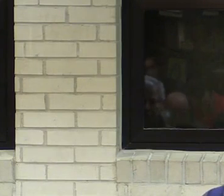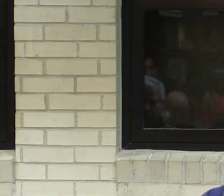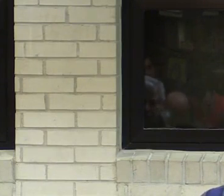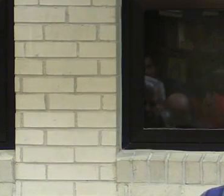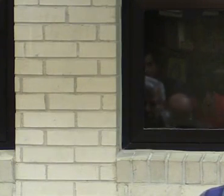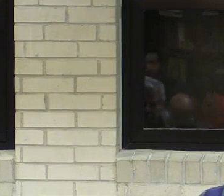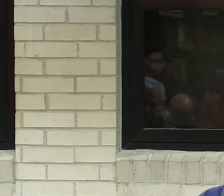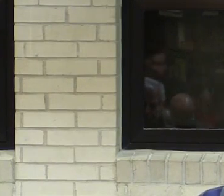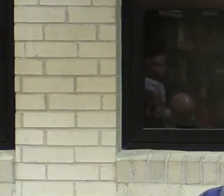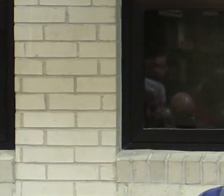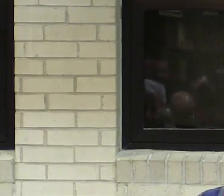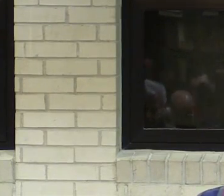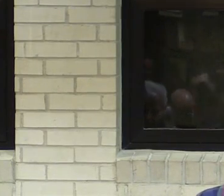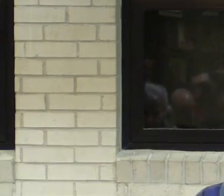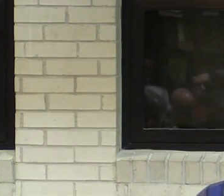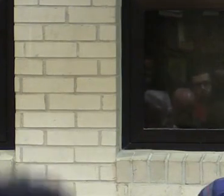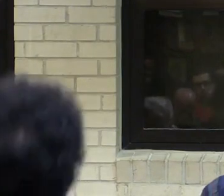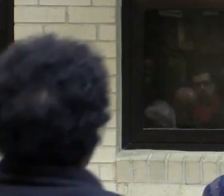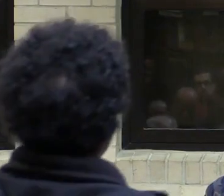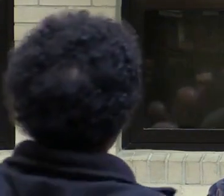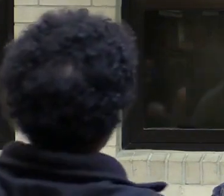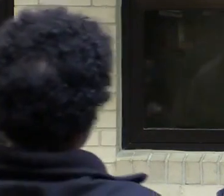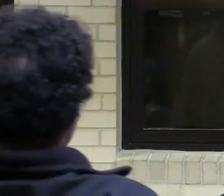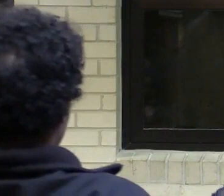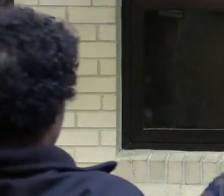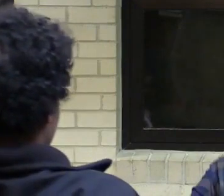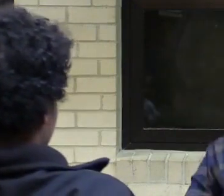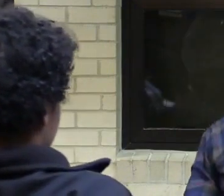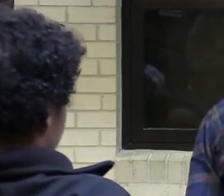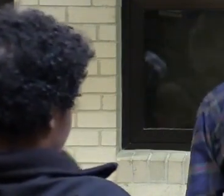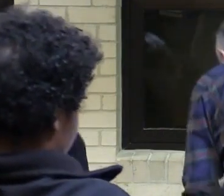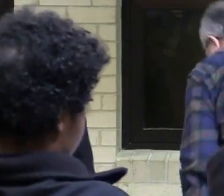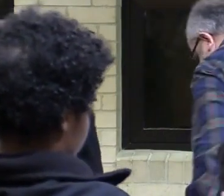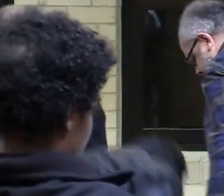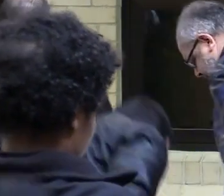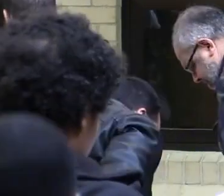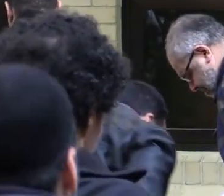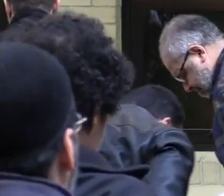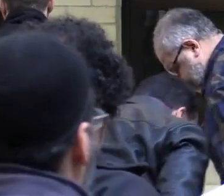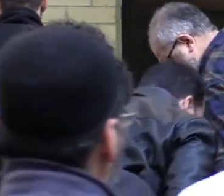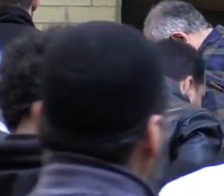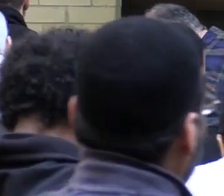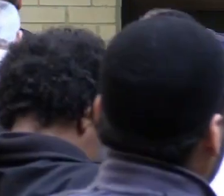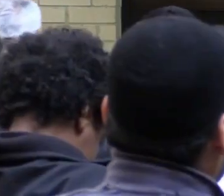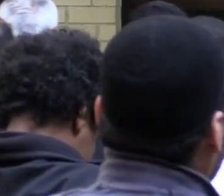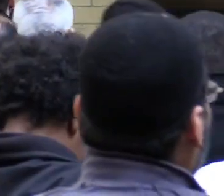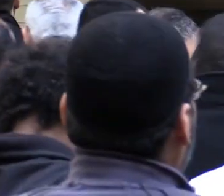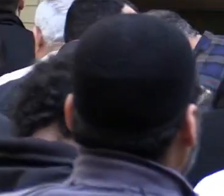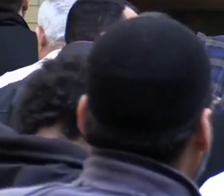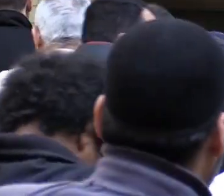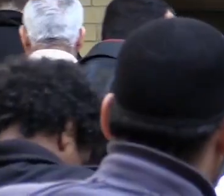ولسائر المؤمنين والمؤمنات من كل ذنب. أقم الصلاة إن الصلاة تنهى عن الفحشاء والمنكر ولذكر الله أكبر